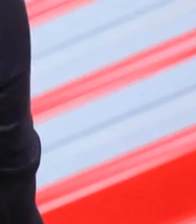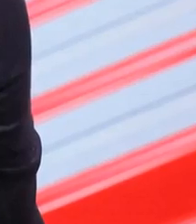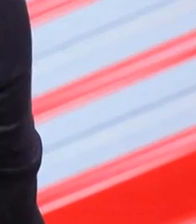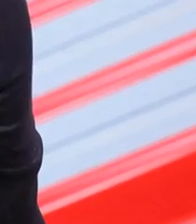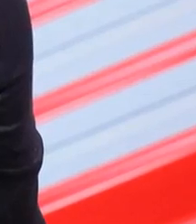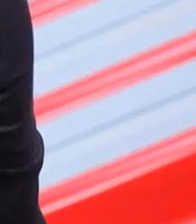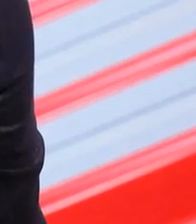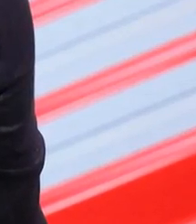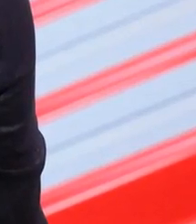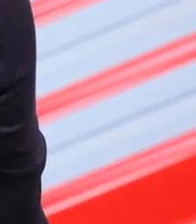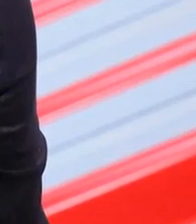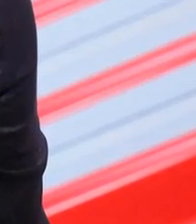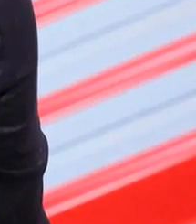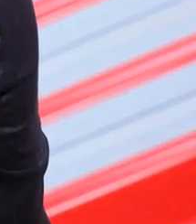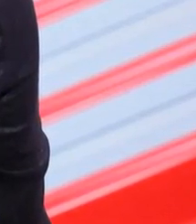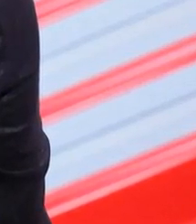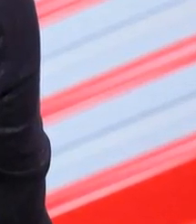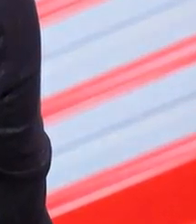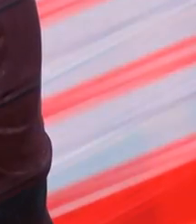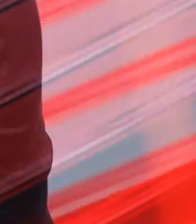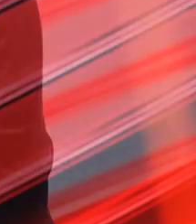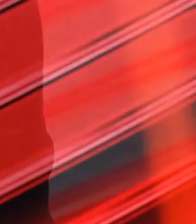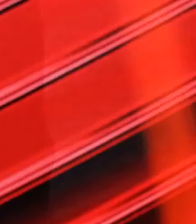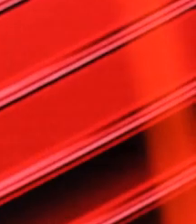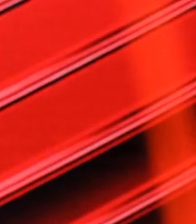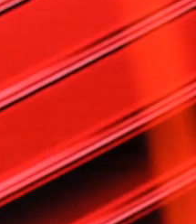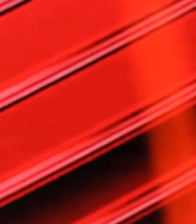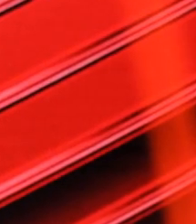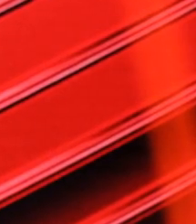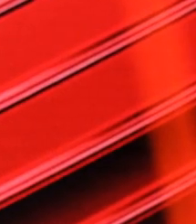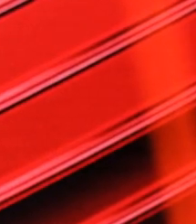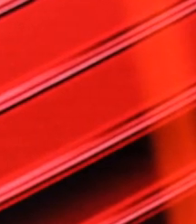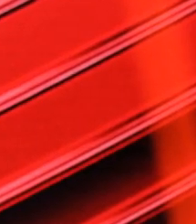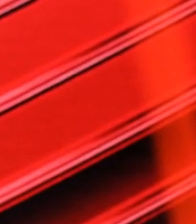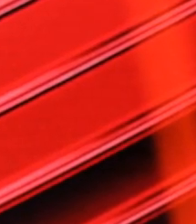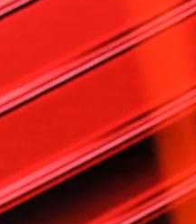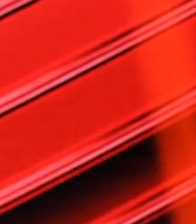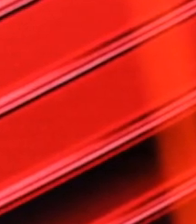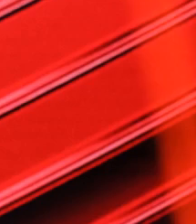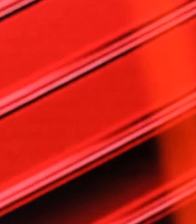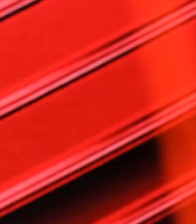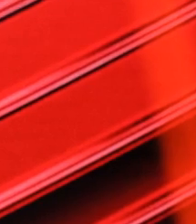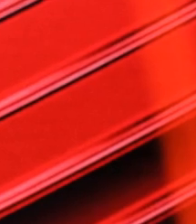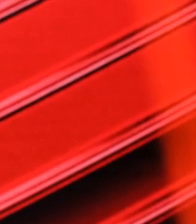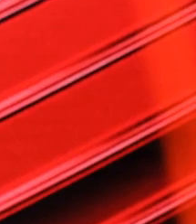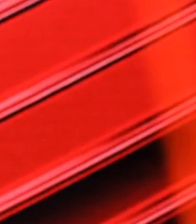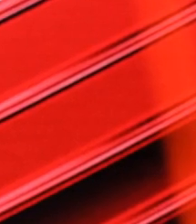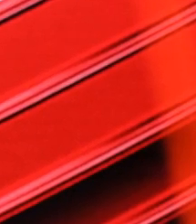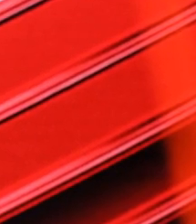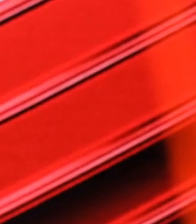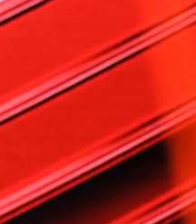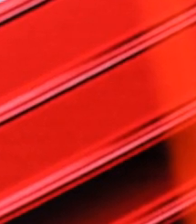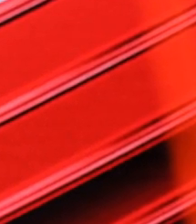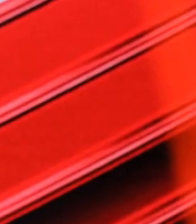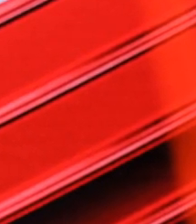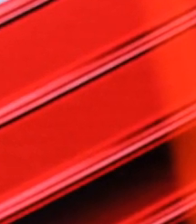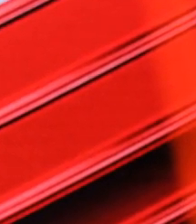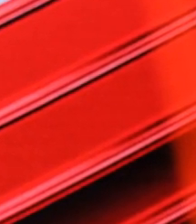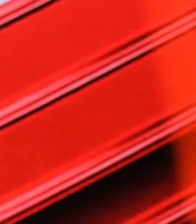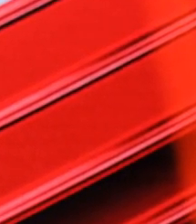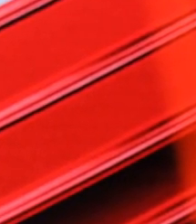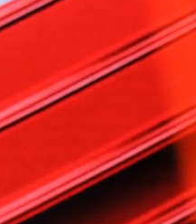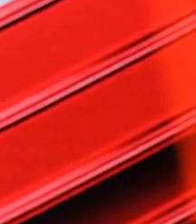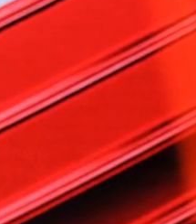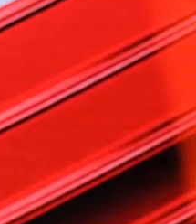tak nie miało sensu ponieważ okazało się że wybory prezydenckie 10 maja się od będą najprawdopodobniej zostaną